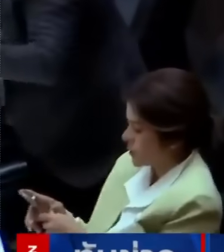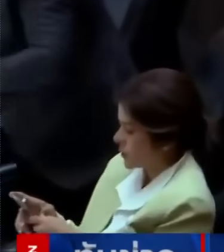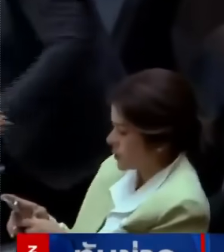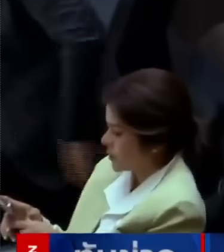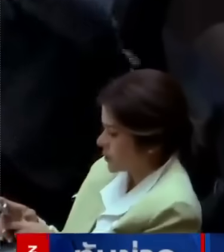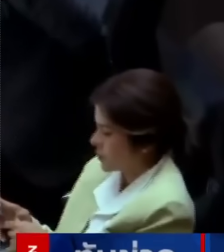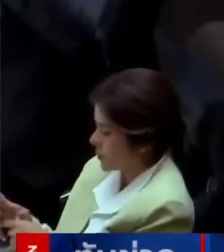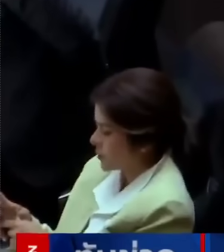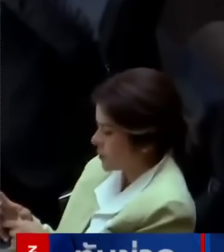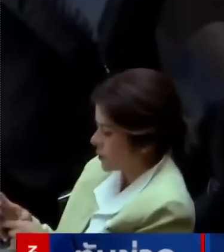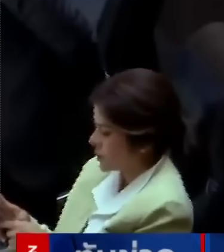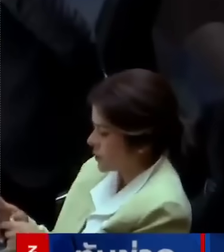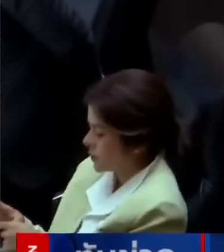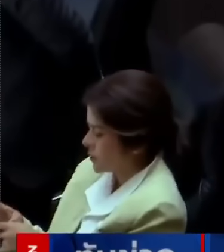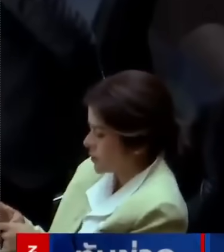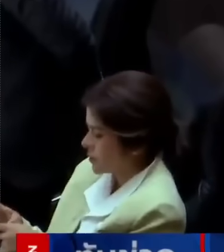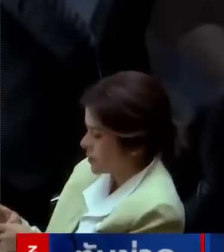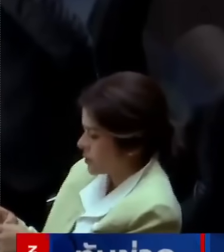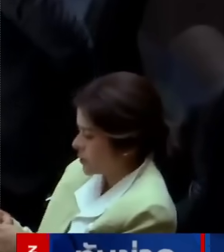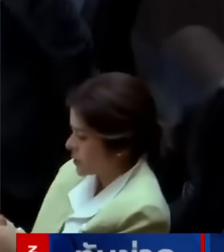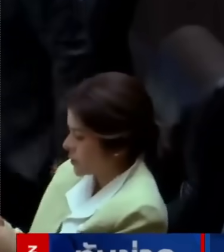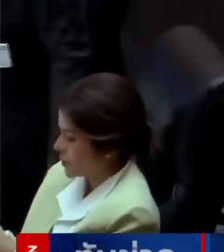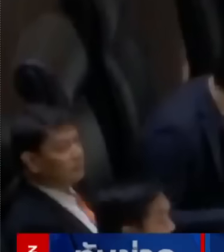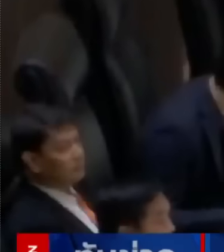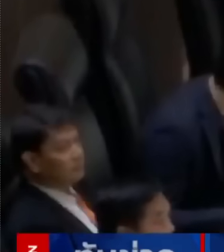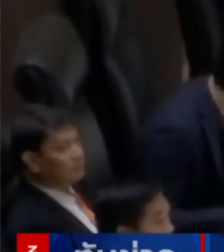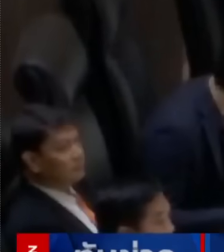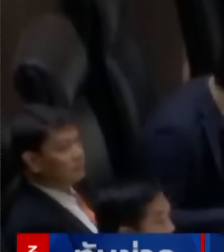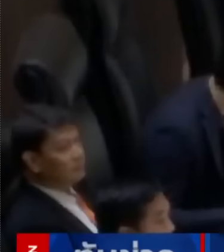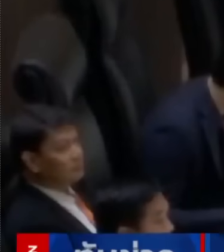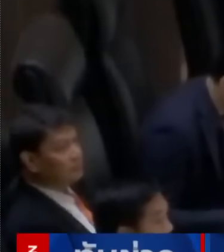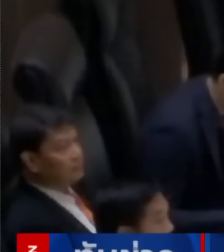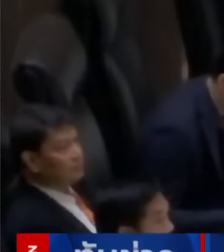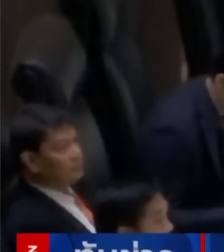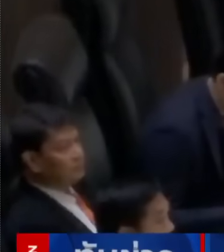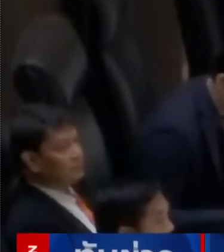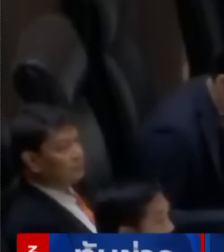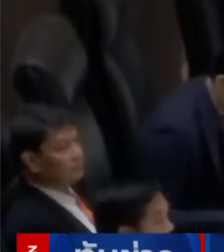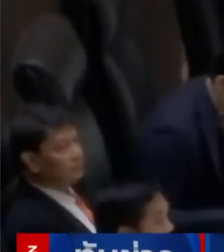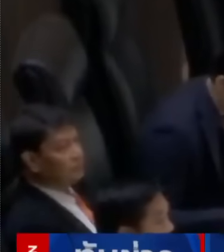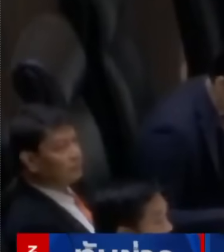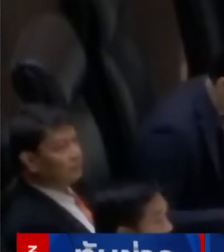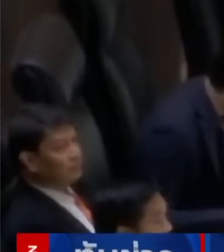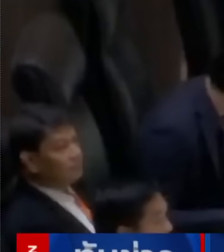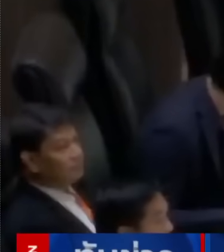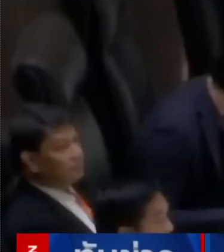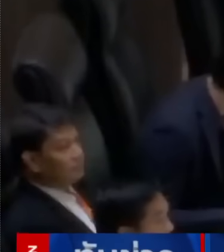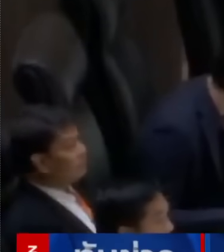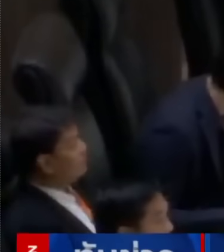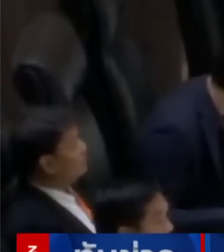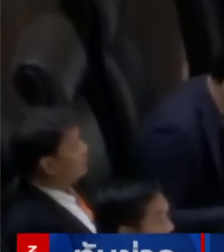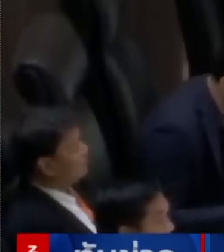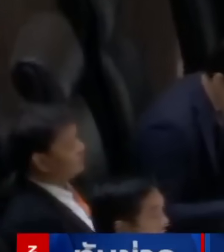จากการแต่งตั้งหรือเลือกตั้งเรื่องของการยกเลิกการบังคับเกณฑ์ทหารนโยบายปฏิรูปกองทัพรวมไปถึงเรื่องของพลังงานเป็นต้นค่ะ